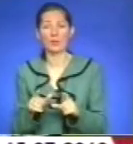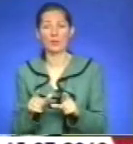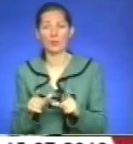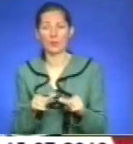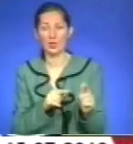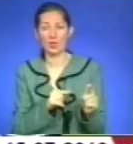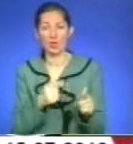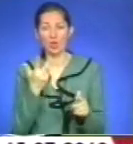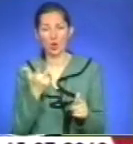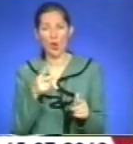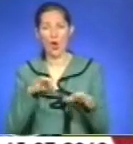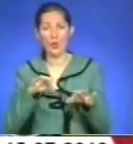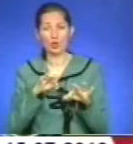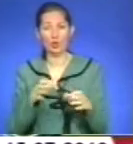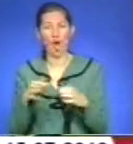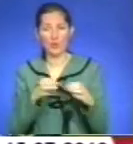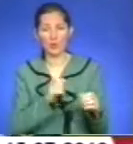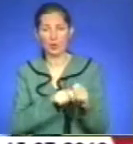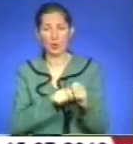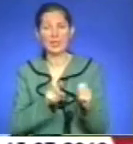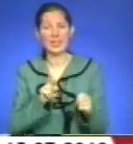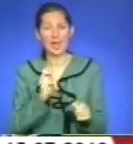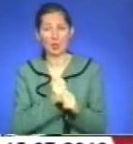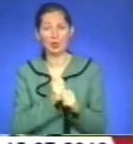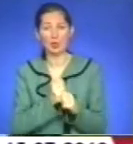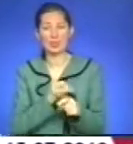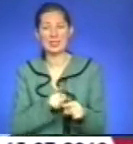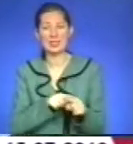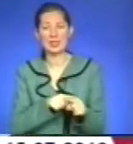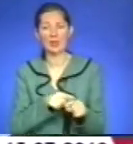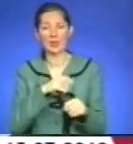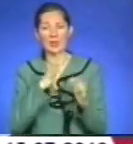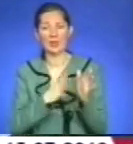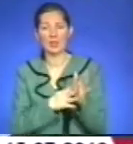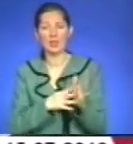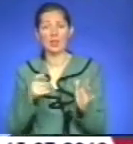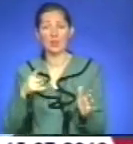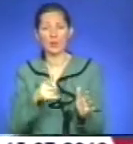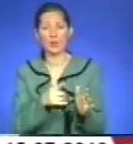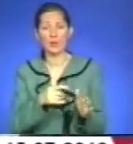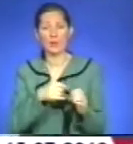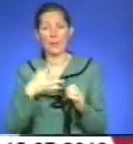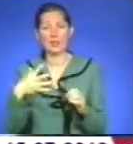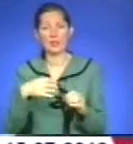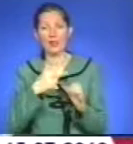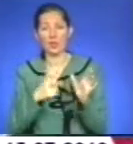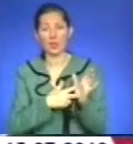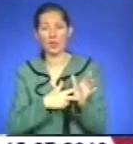маршрутних автобусах, перевірили, як вони працюють. Це 19-та маршрутка, 15-та і 18-та. Так?